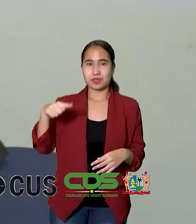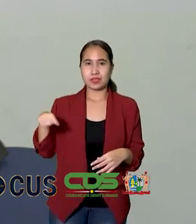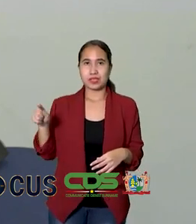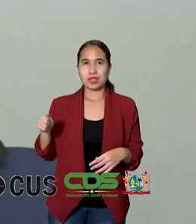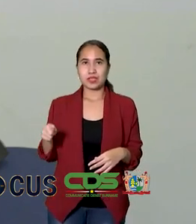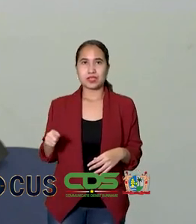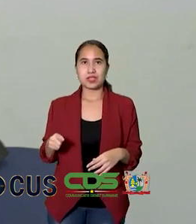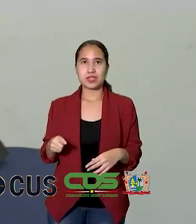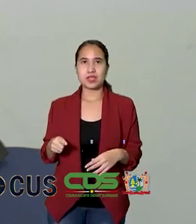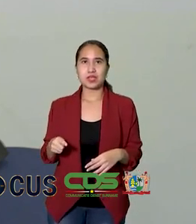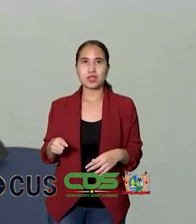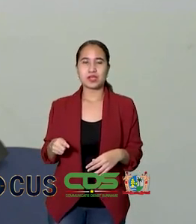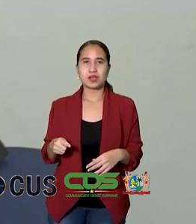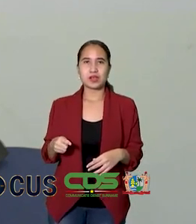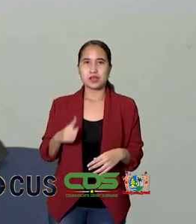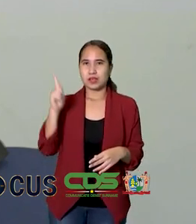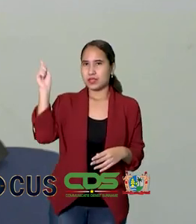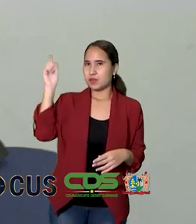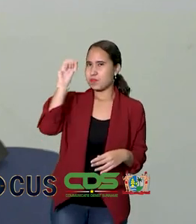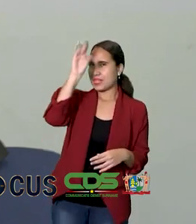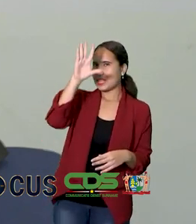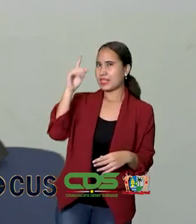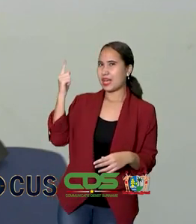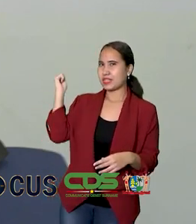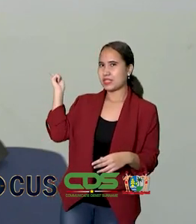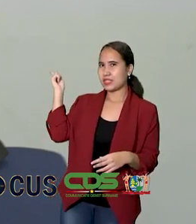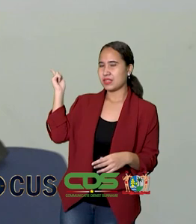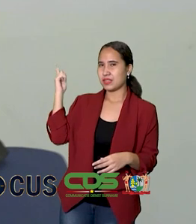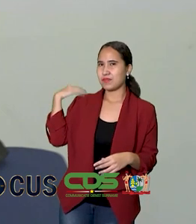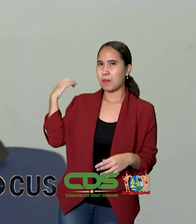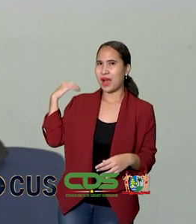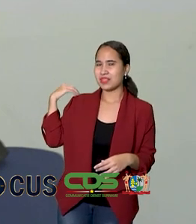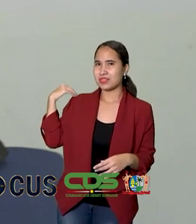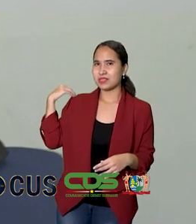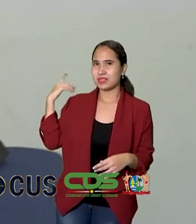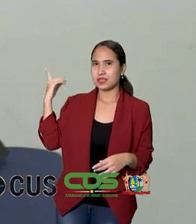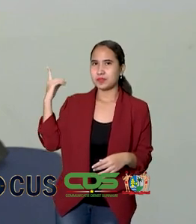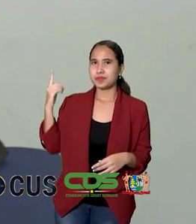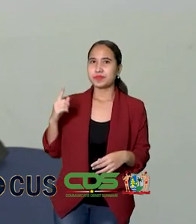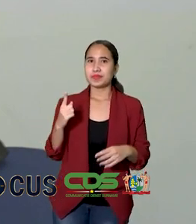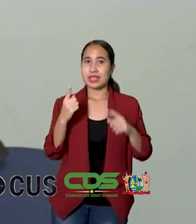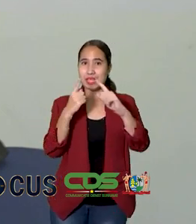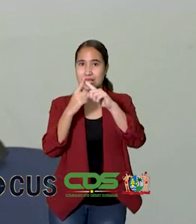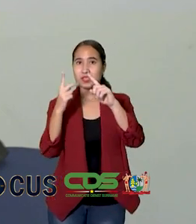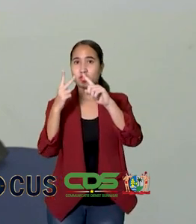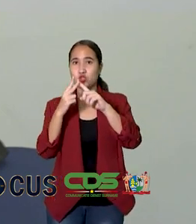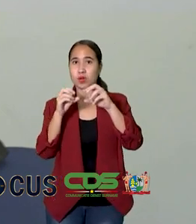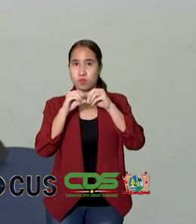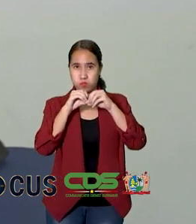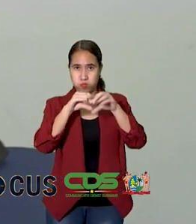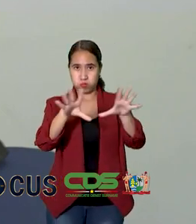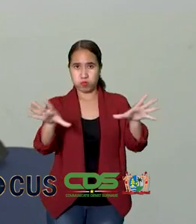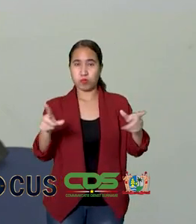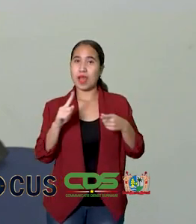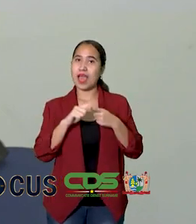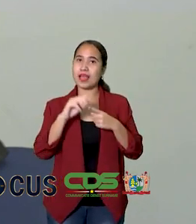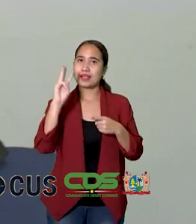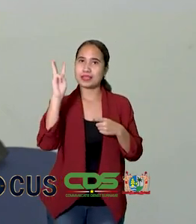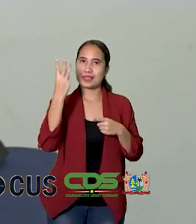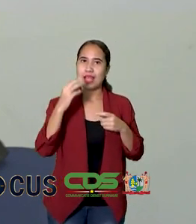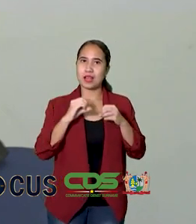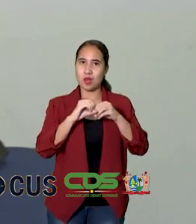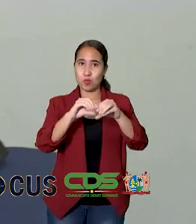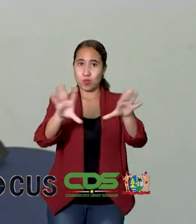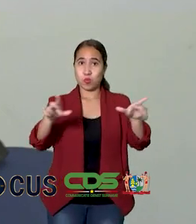Nanampandey liet zien herinnert, er zijn twee kleine golven geweest. De eerste twee golven en daarna is er een derde golf die was een heel